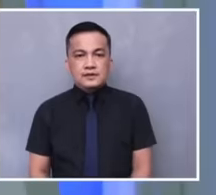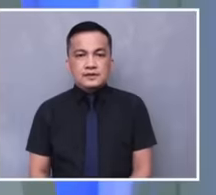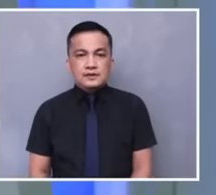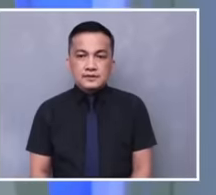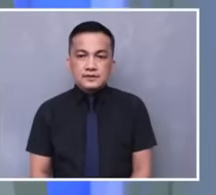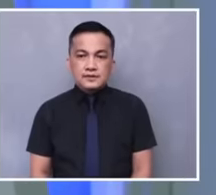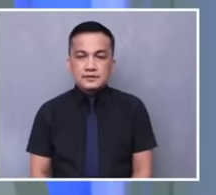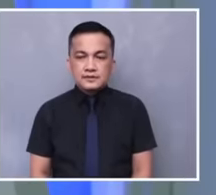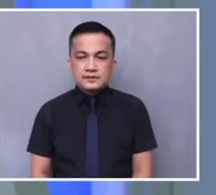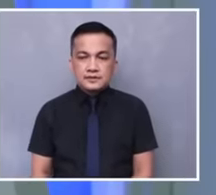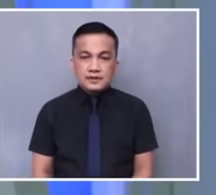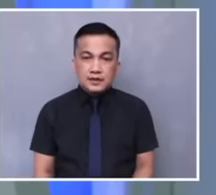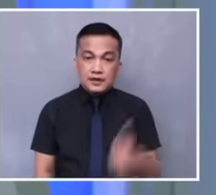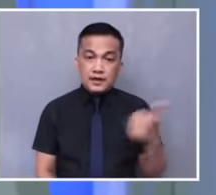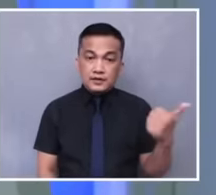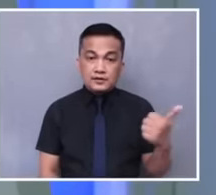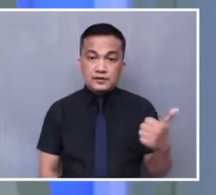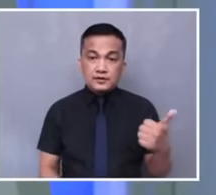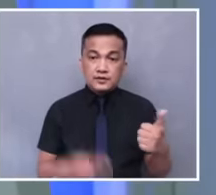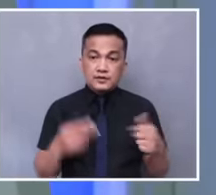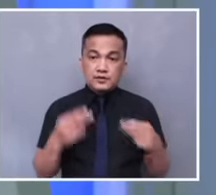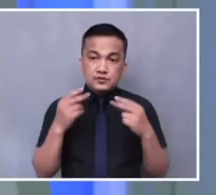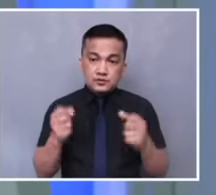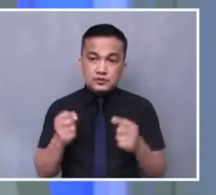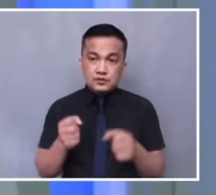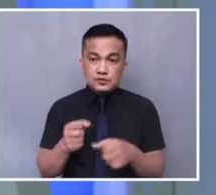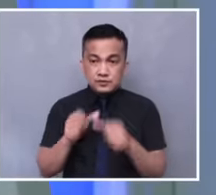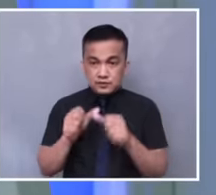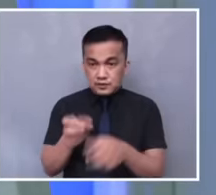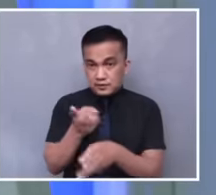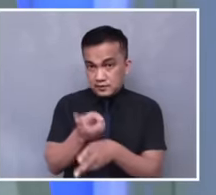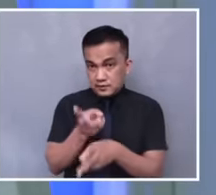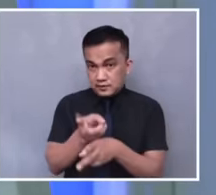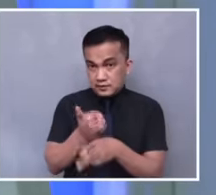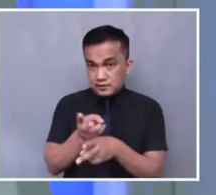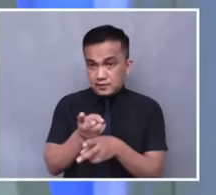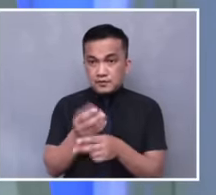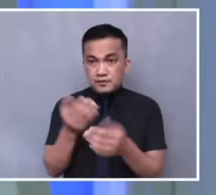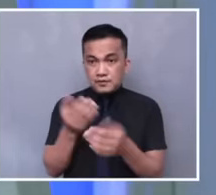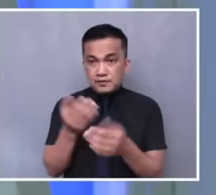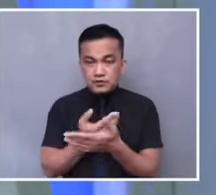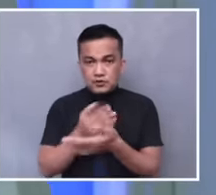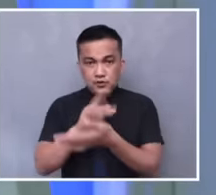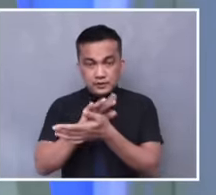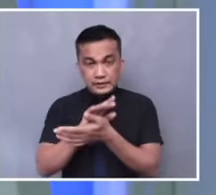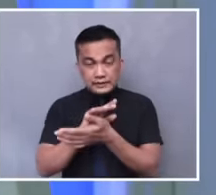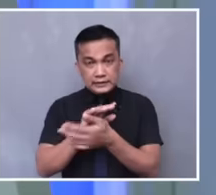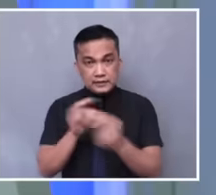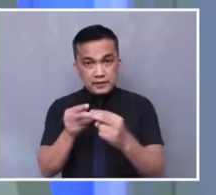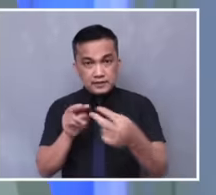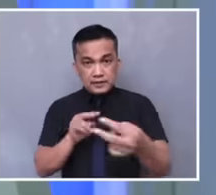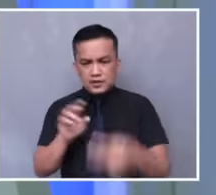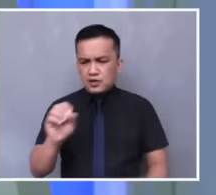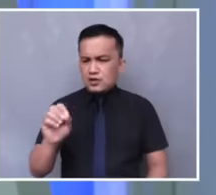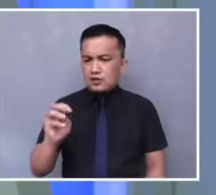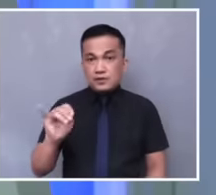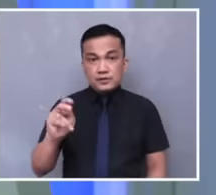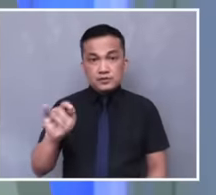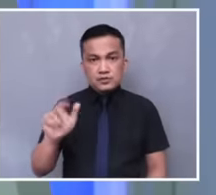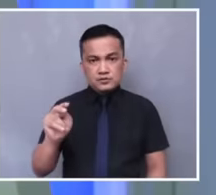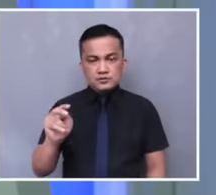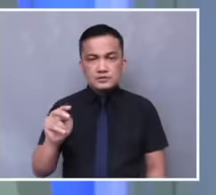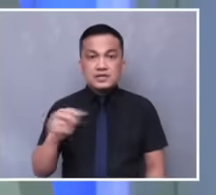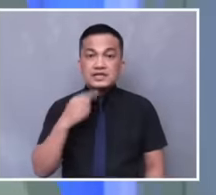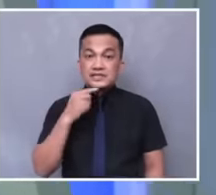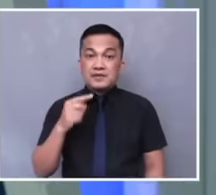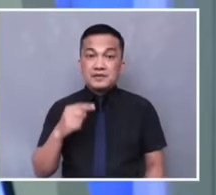Sa ibang balita, patuloy pa rin binabantayan ang bagong COVID-19 variant na Omicron. Ayon po sa World Health